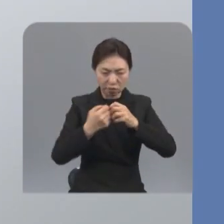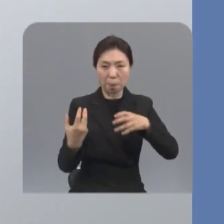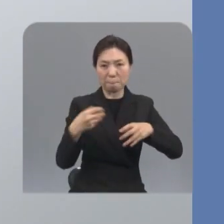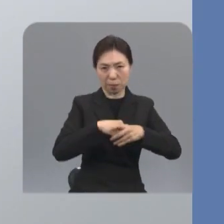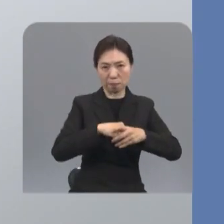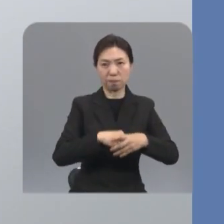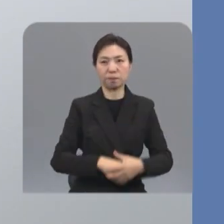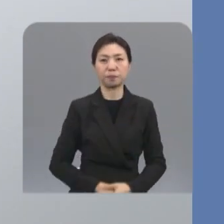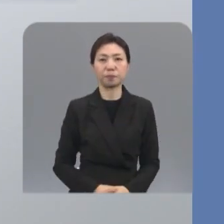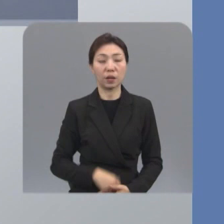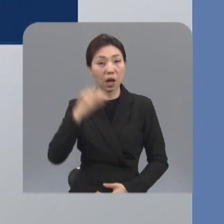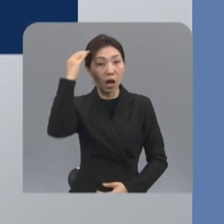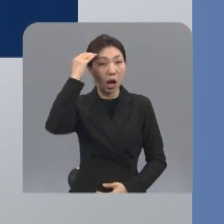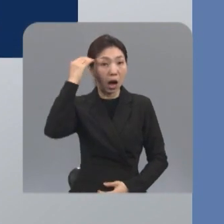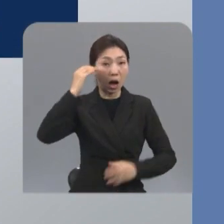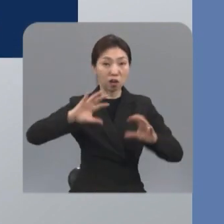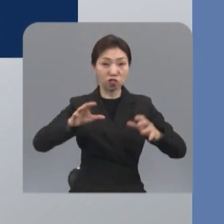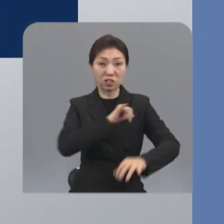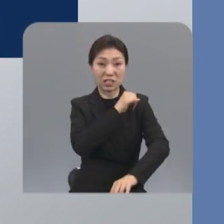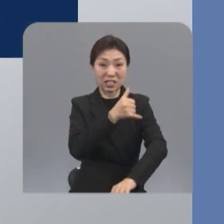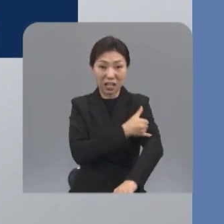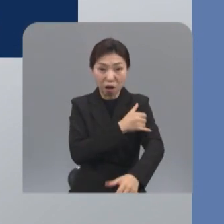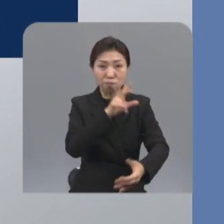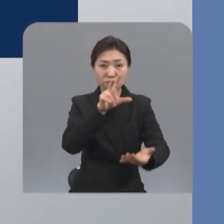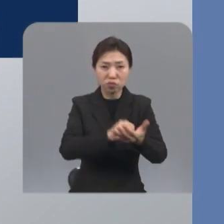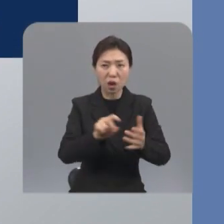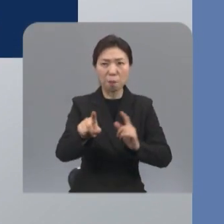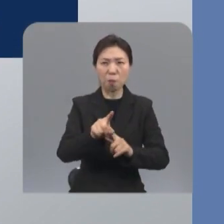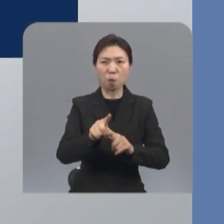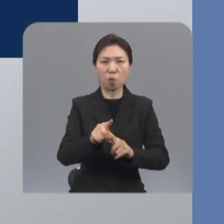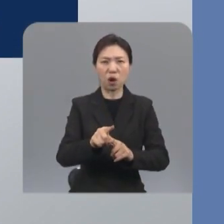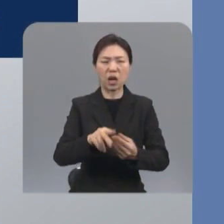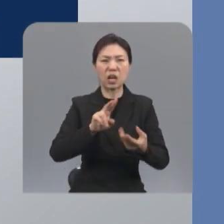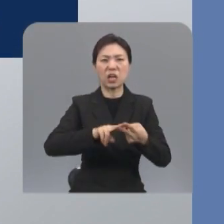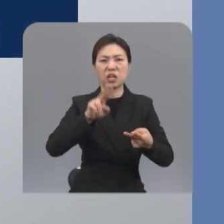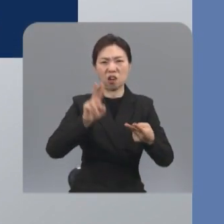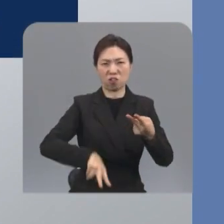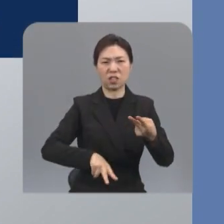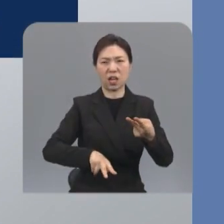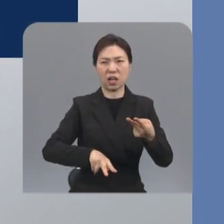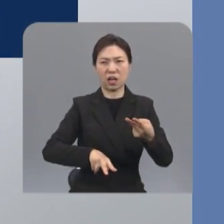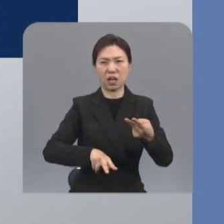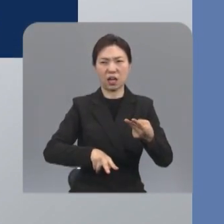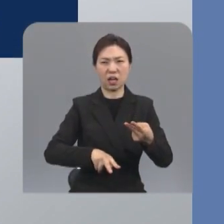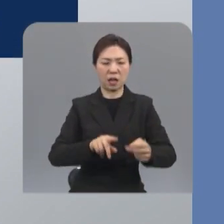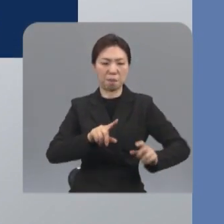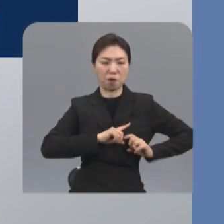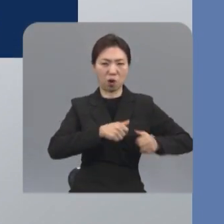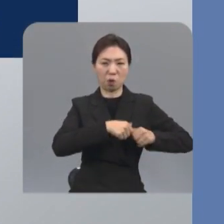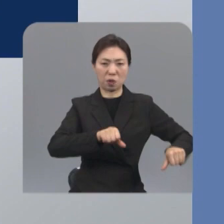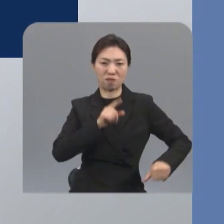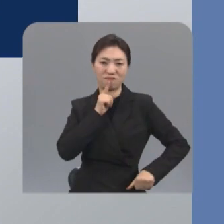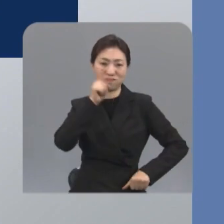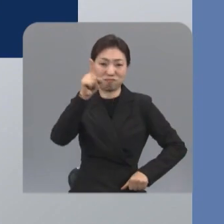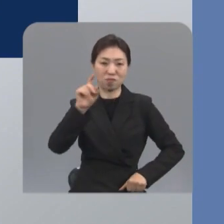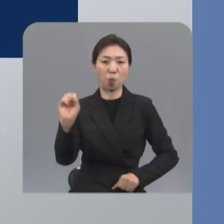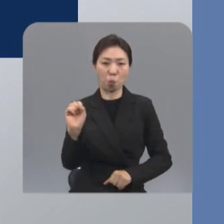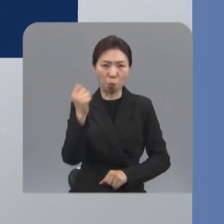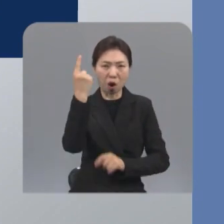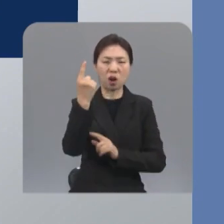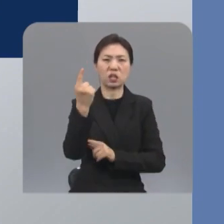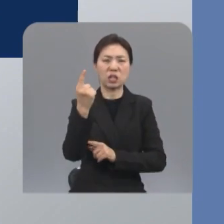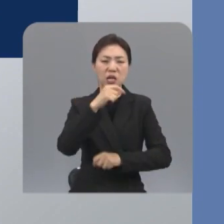인권 문제로는 형사적 명예훼손을 이용한 표현의 자유 제한과 정부의 부패, 젠더 폭력에 대한